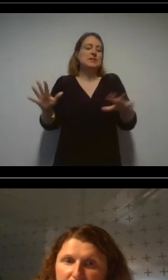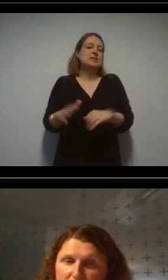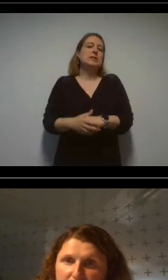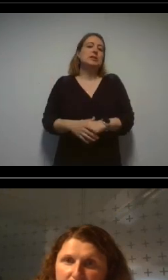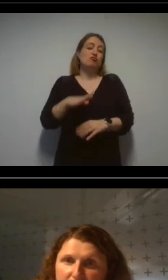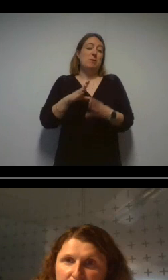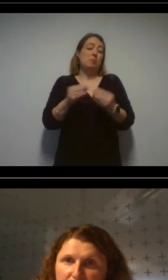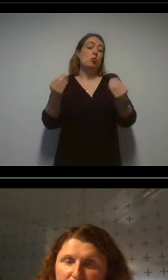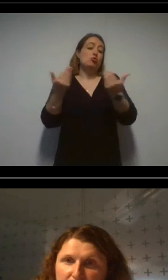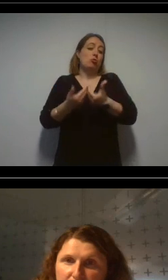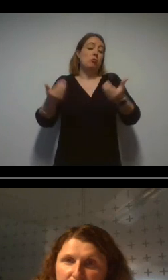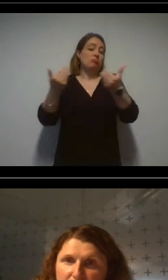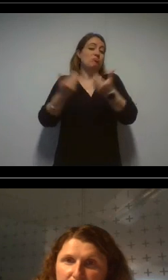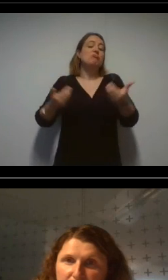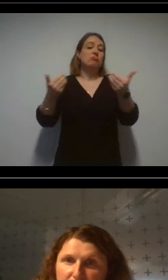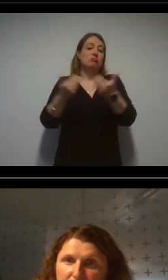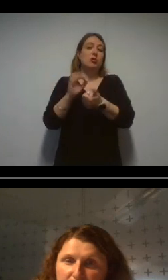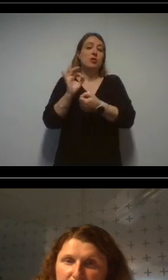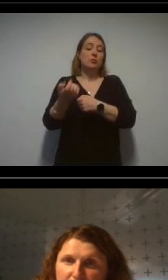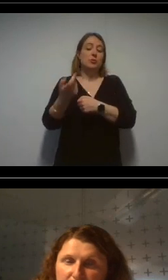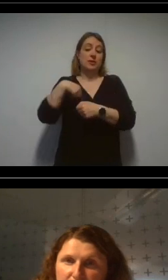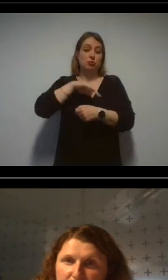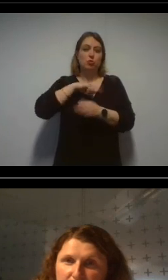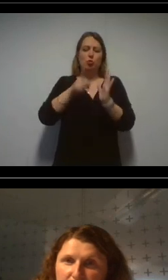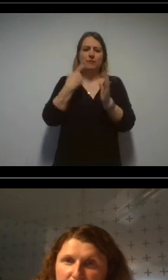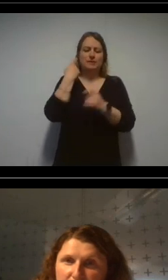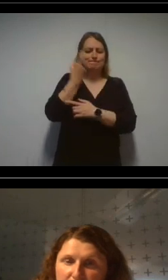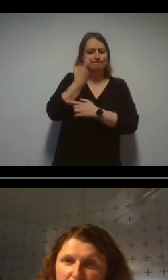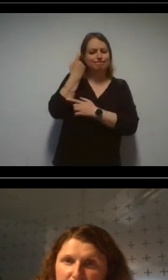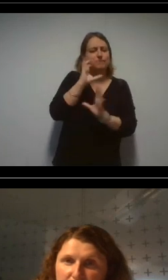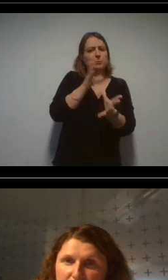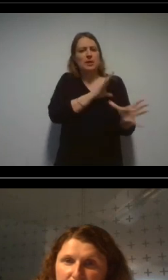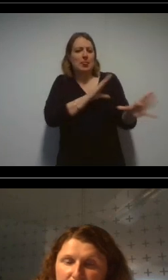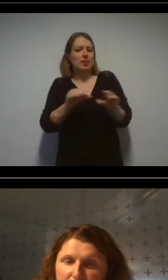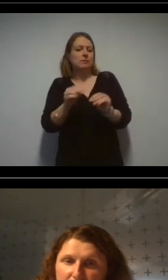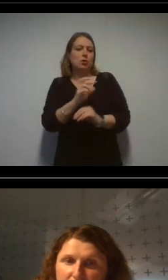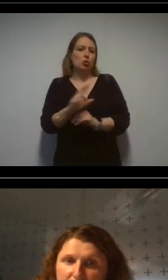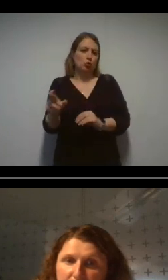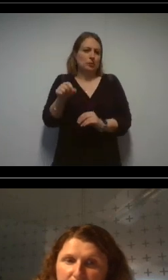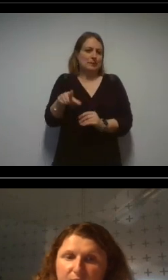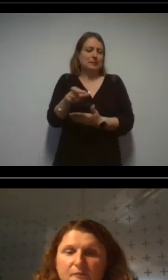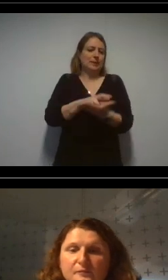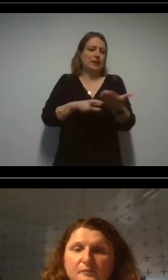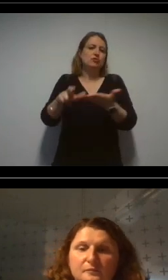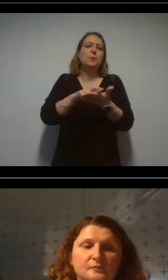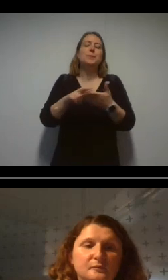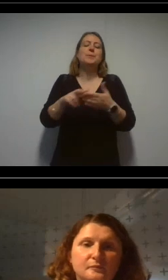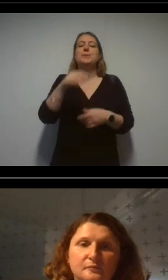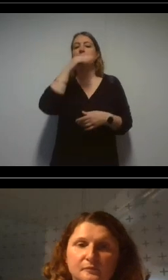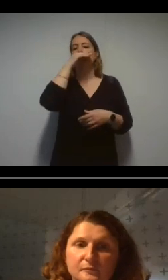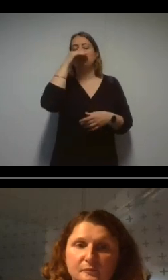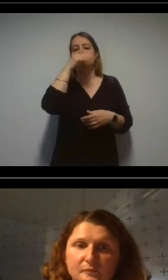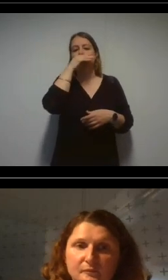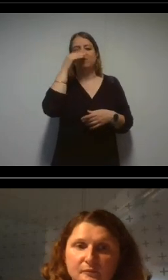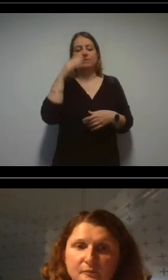demandes. Donc, c'est des choses, voilà, sur lesquelles on se re-questionne. Est-ce qu'on doit retourner peut-être sur cette région-là? En attendant, on a